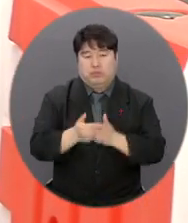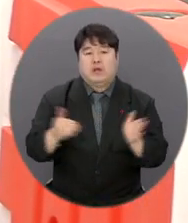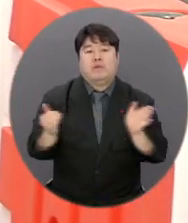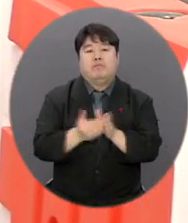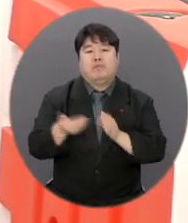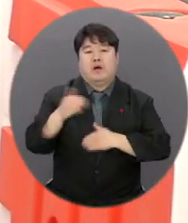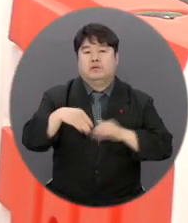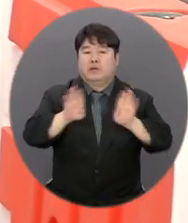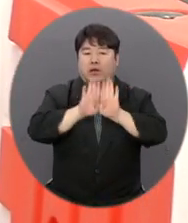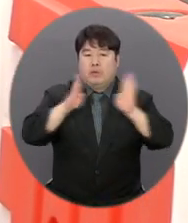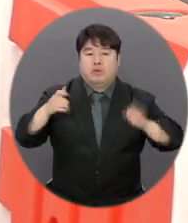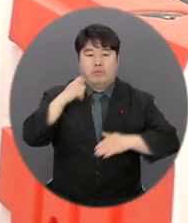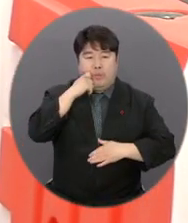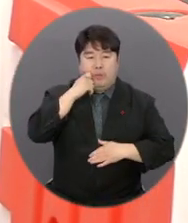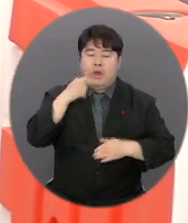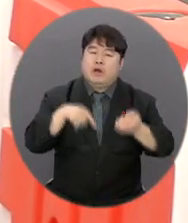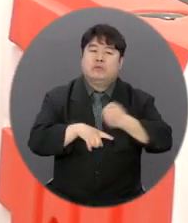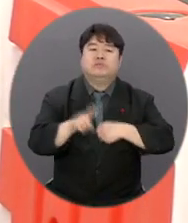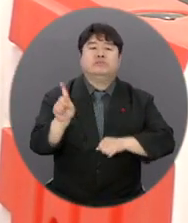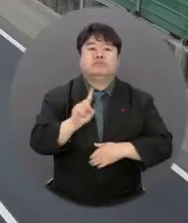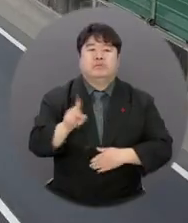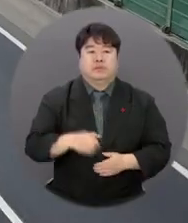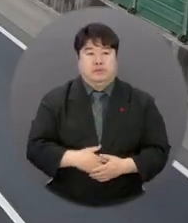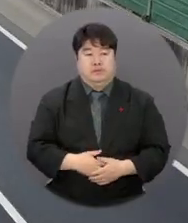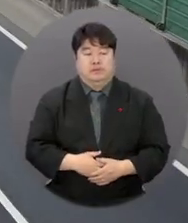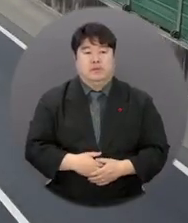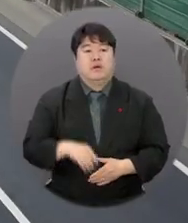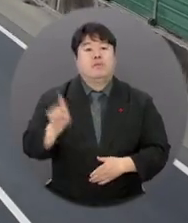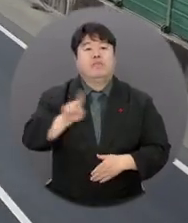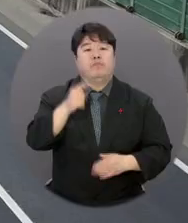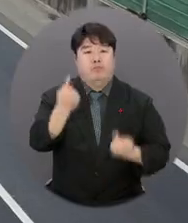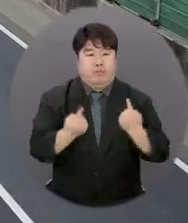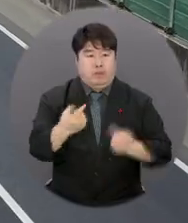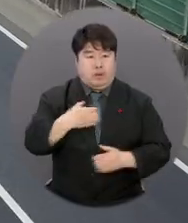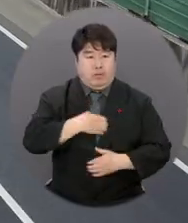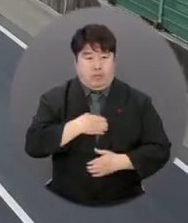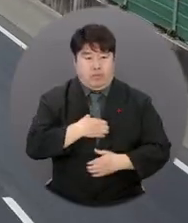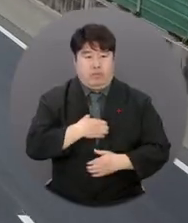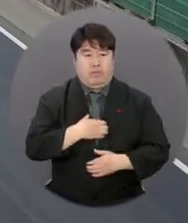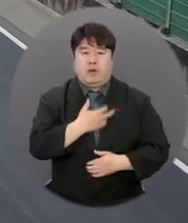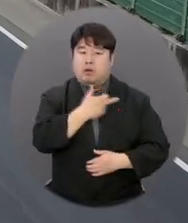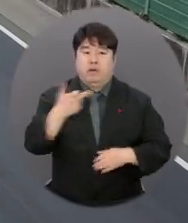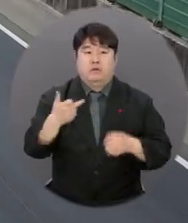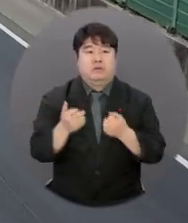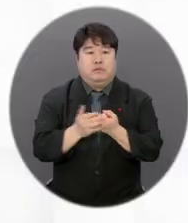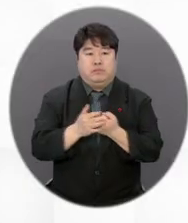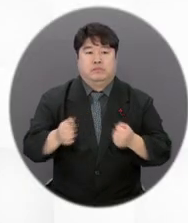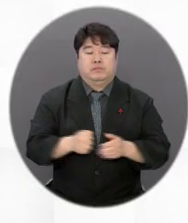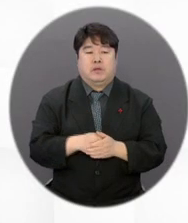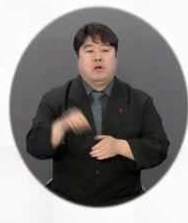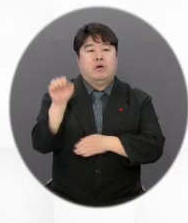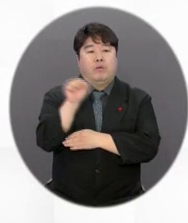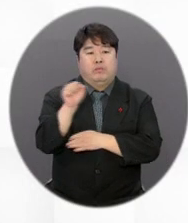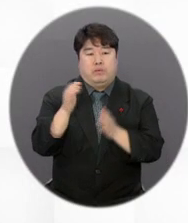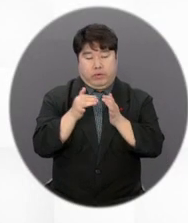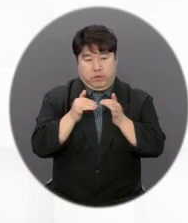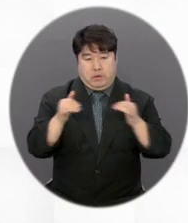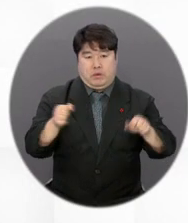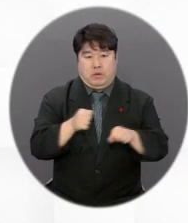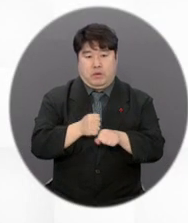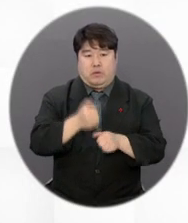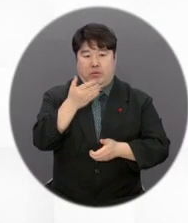하지 못하고 있습니다. 이유가 무엇일까요? 무엇보다 위험하기 짝이 없기 때문입니다. 운전자들이